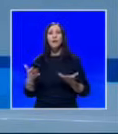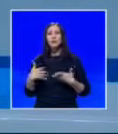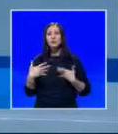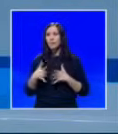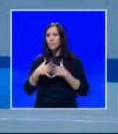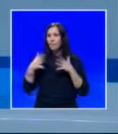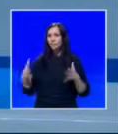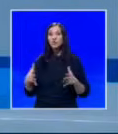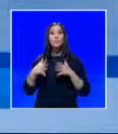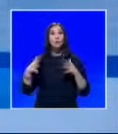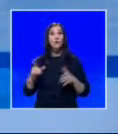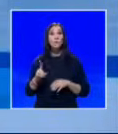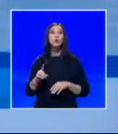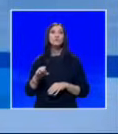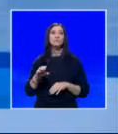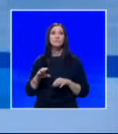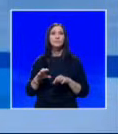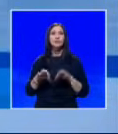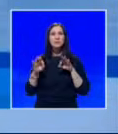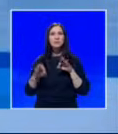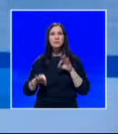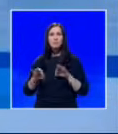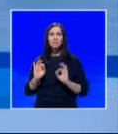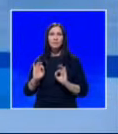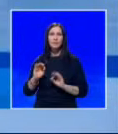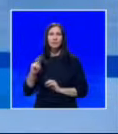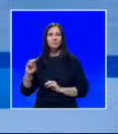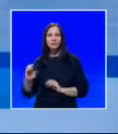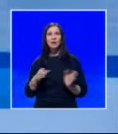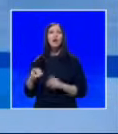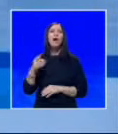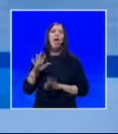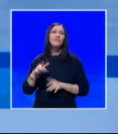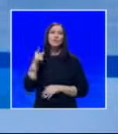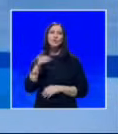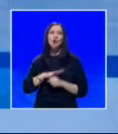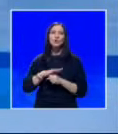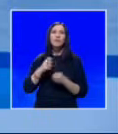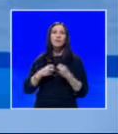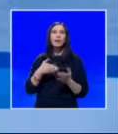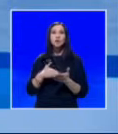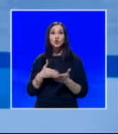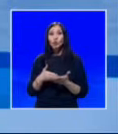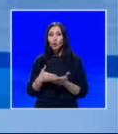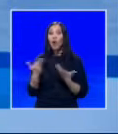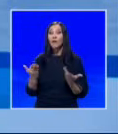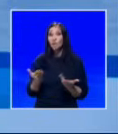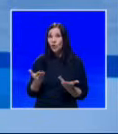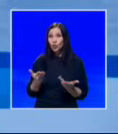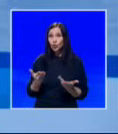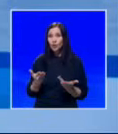от евроатлантическо, т.е. ДПС. Милен Любан. Това едва ли е основният проблем, защото така или иначе, каквото и